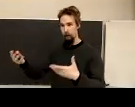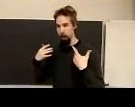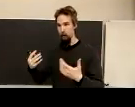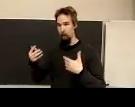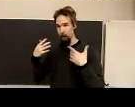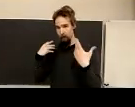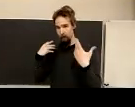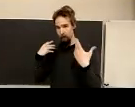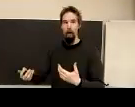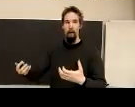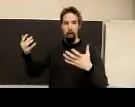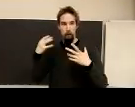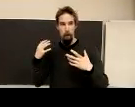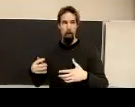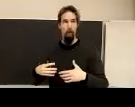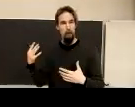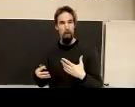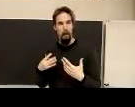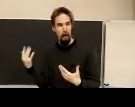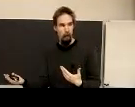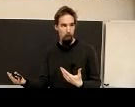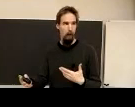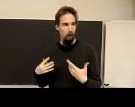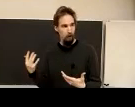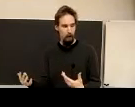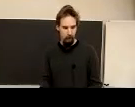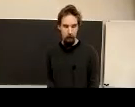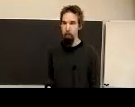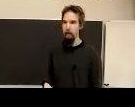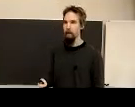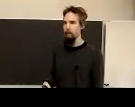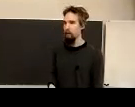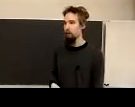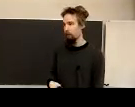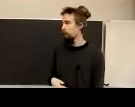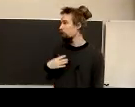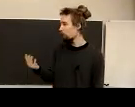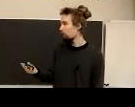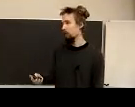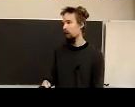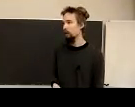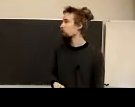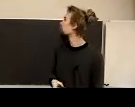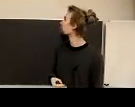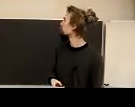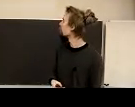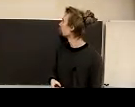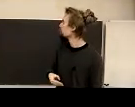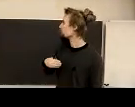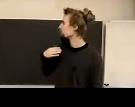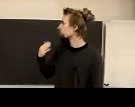osaksi meidän huomio keskittyy pyrkimyksiin, mitä meillä on. Monet tosi arkisia ja ymmärrettäviä, vaikka joku kaupassa käynti, ruoan